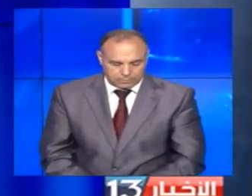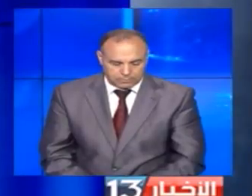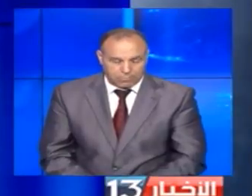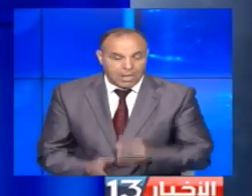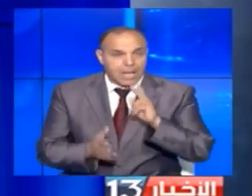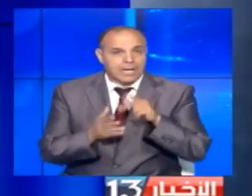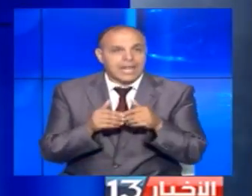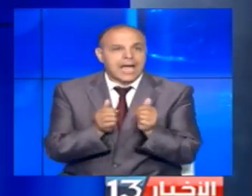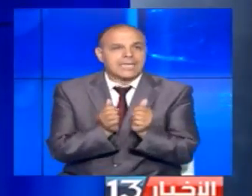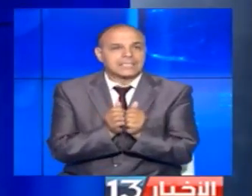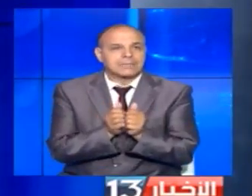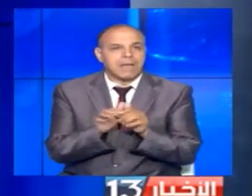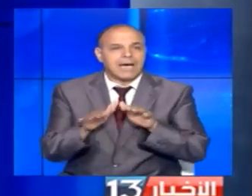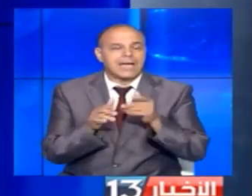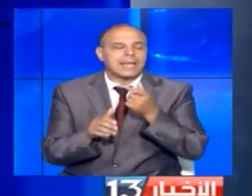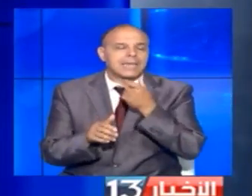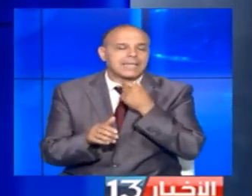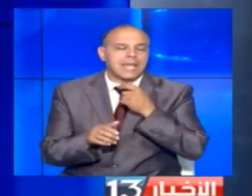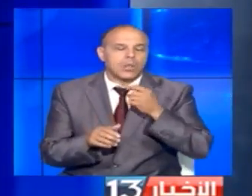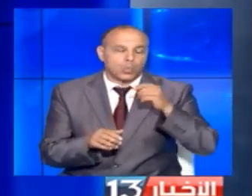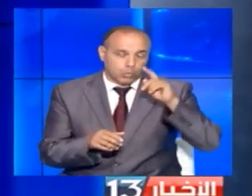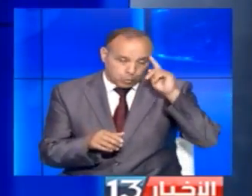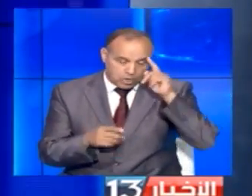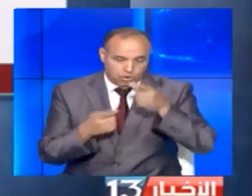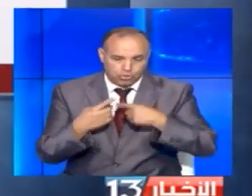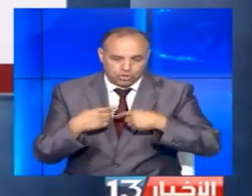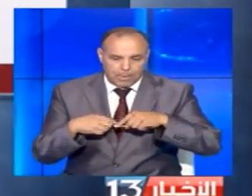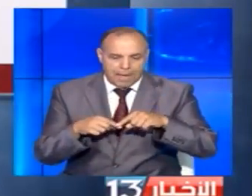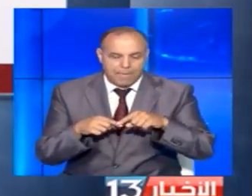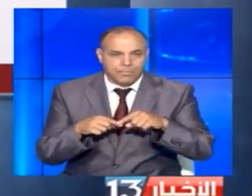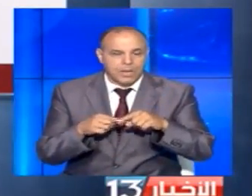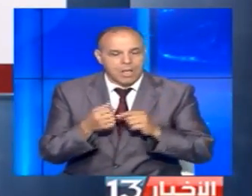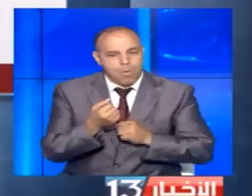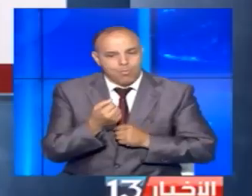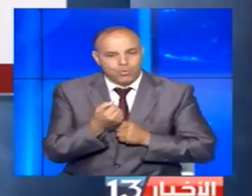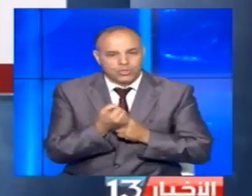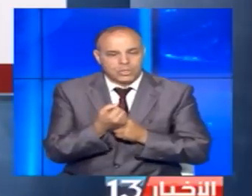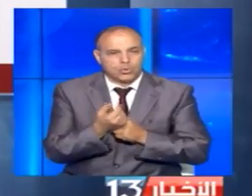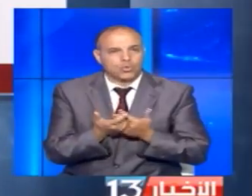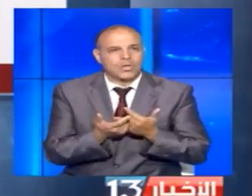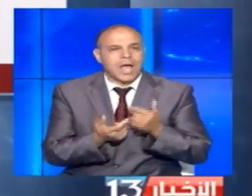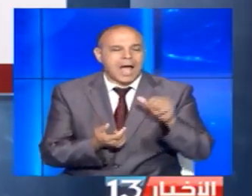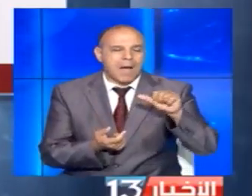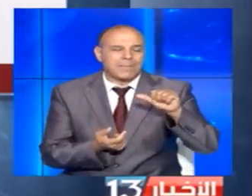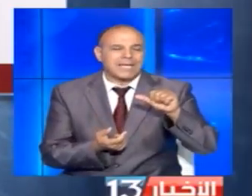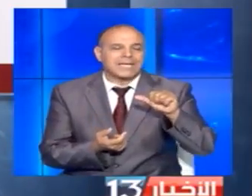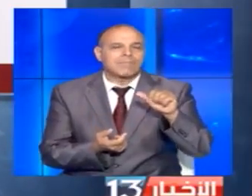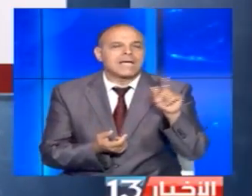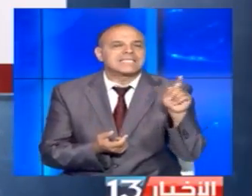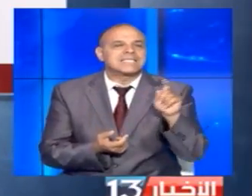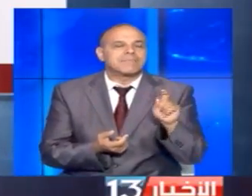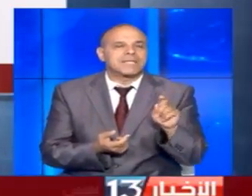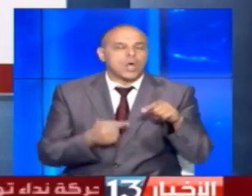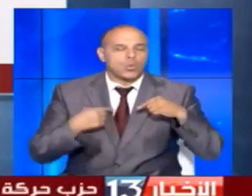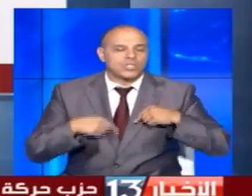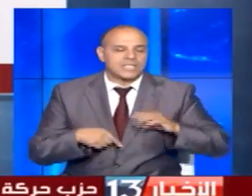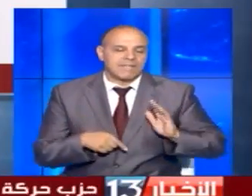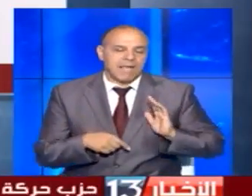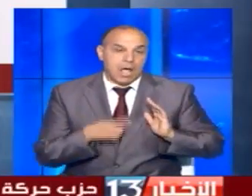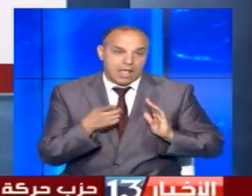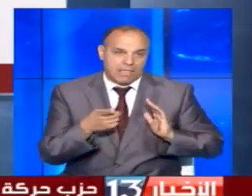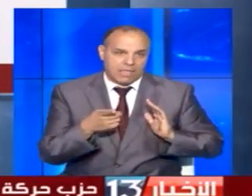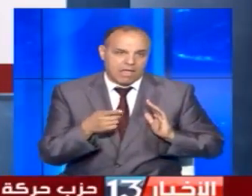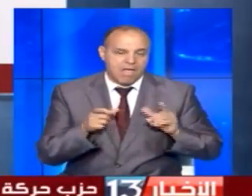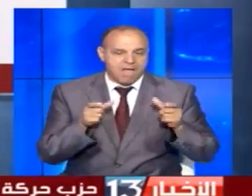قرر حزب حركة نداء تونس خلال اجتماع له مساندة ترشح عبد الكريم زبيدي وزير الدفاع الوطني